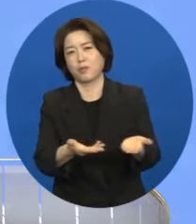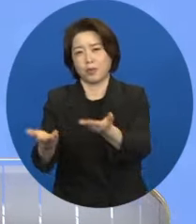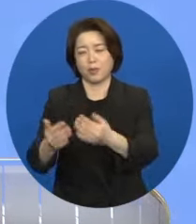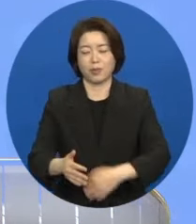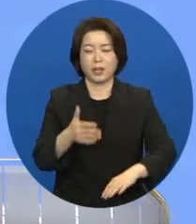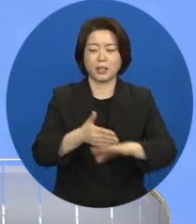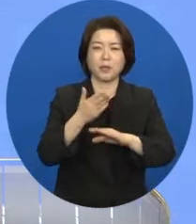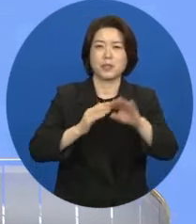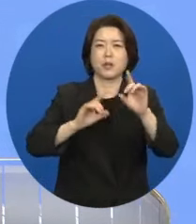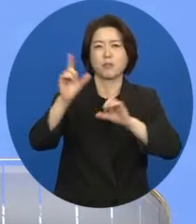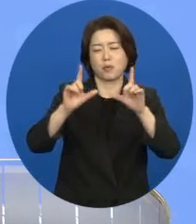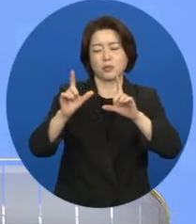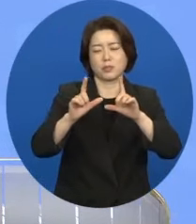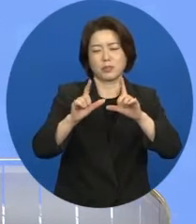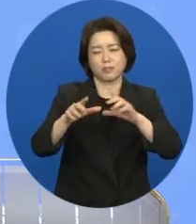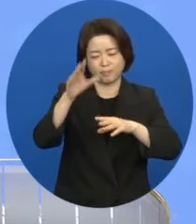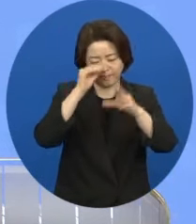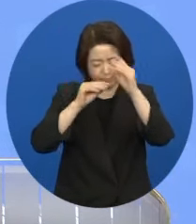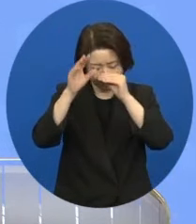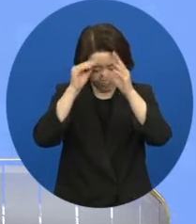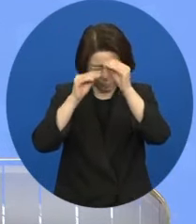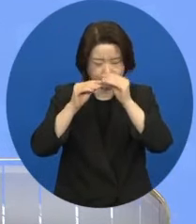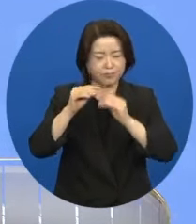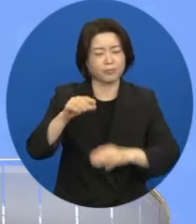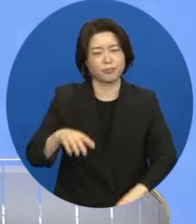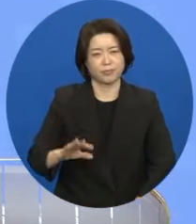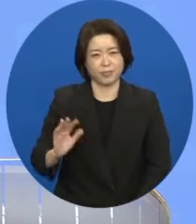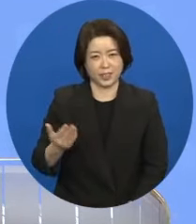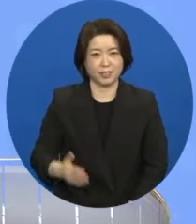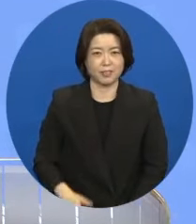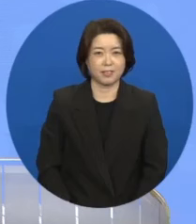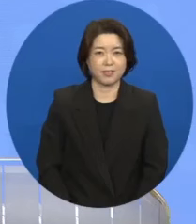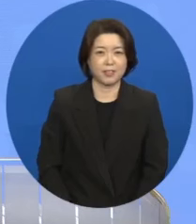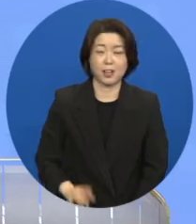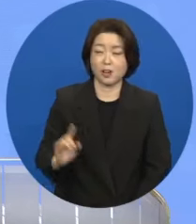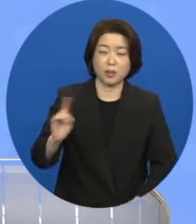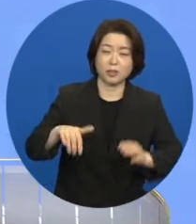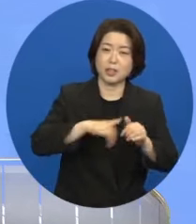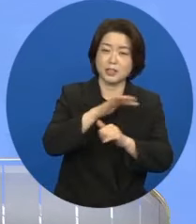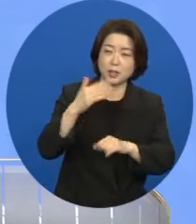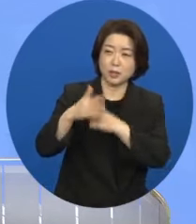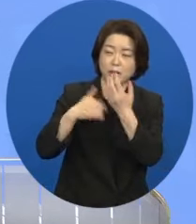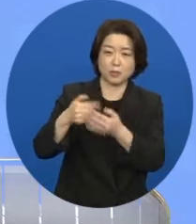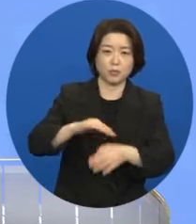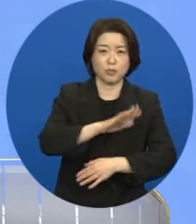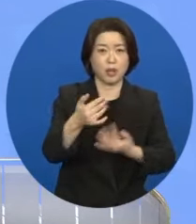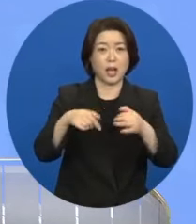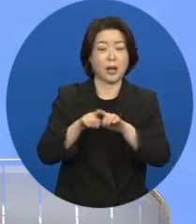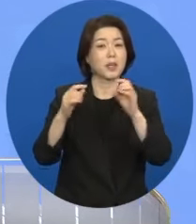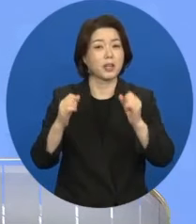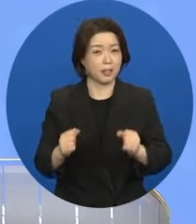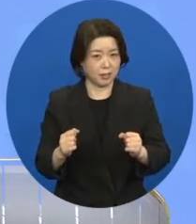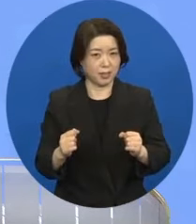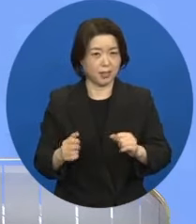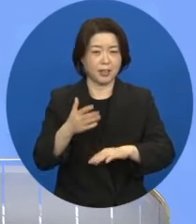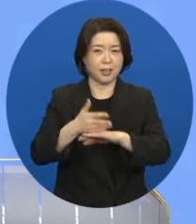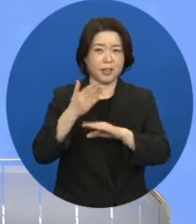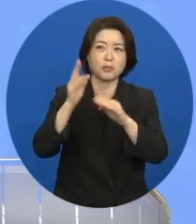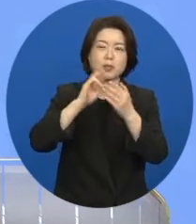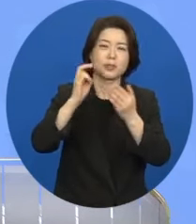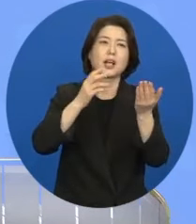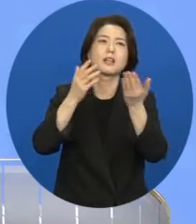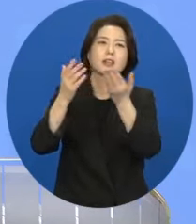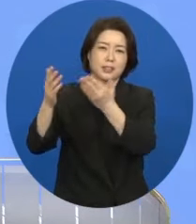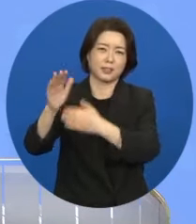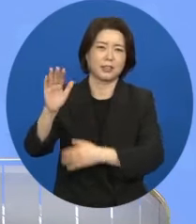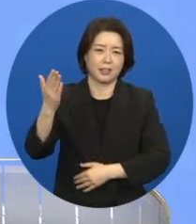물려 받아요 그래서 어떤 상황에 있어도 하나님 우리와 함께 계시지 그렇게 감사하고 찬양하게 될 줄로